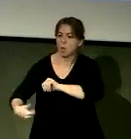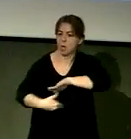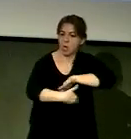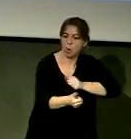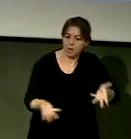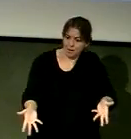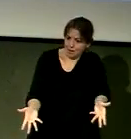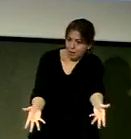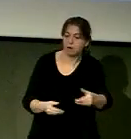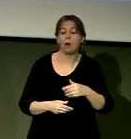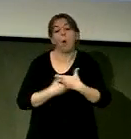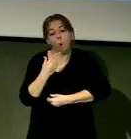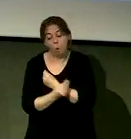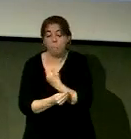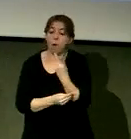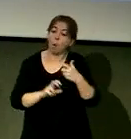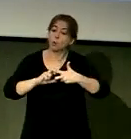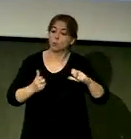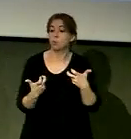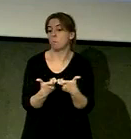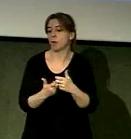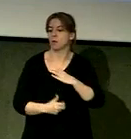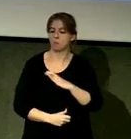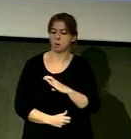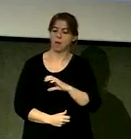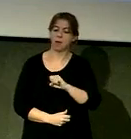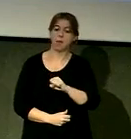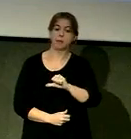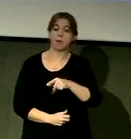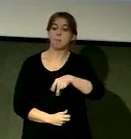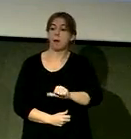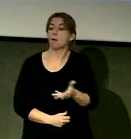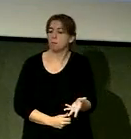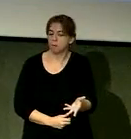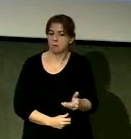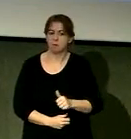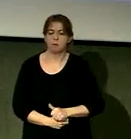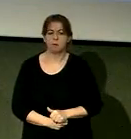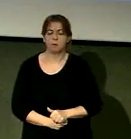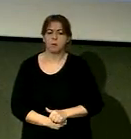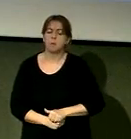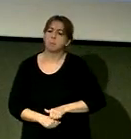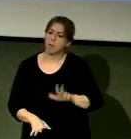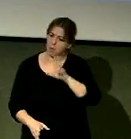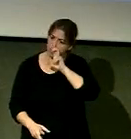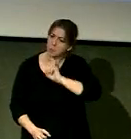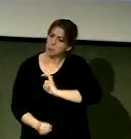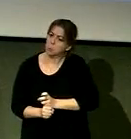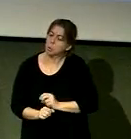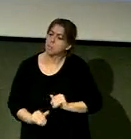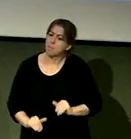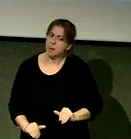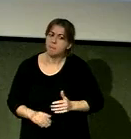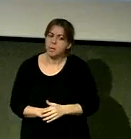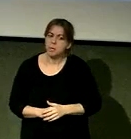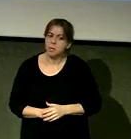Plus j'ai l'Exapa et compagnie, etc. Mais tout ça, c'est un peu difficile. On